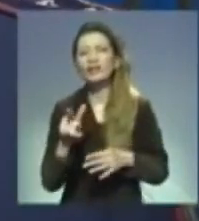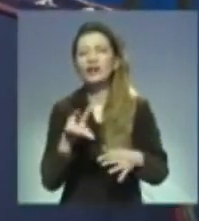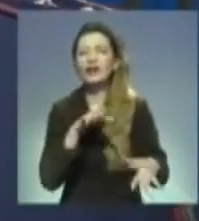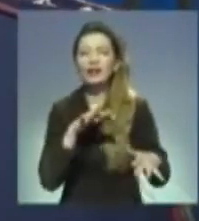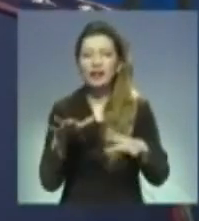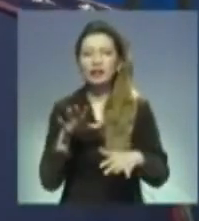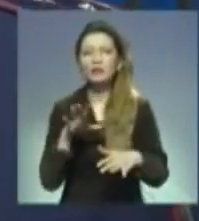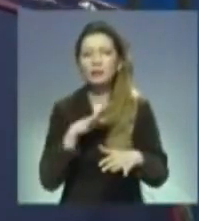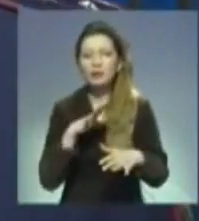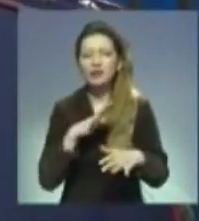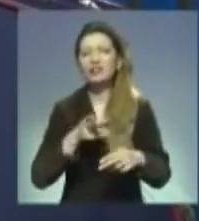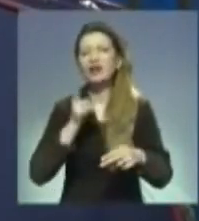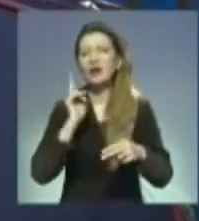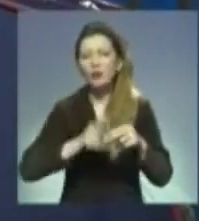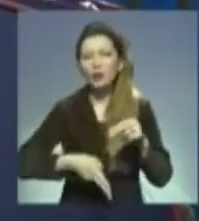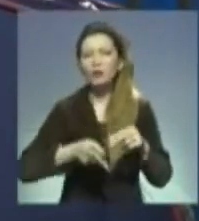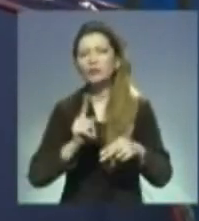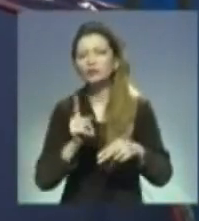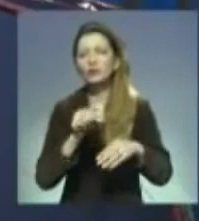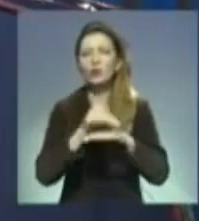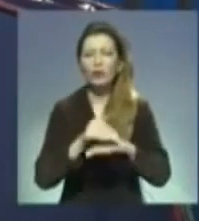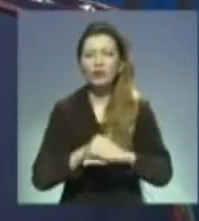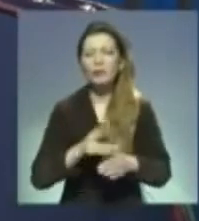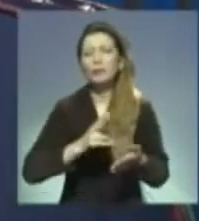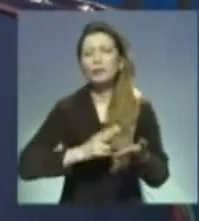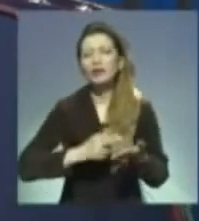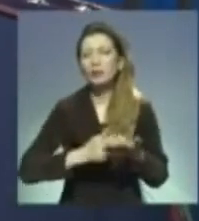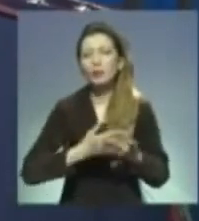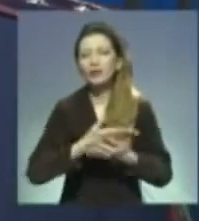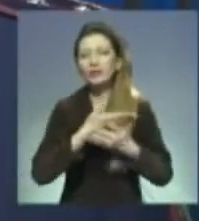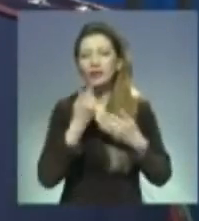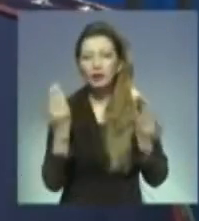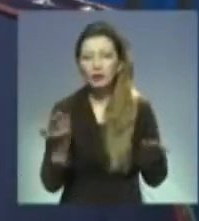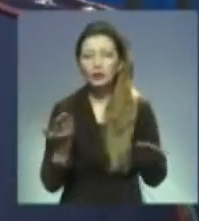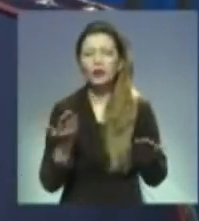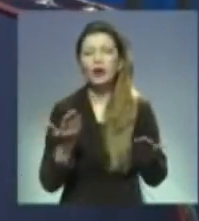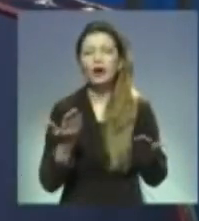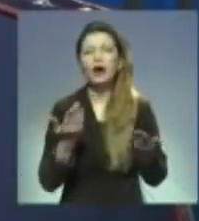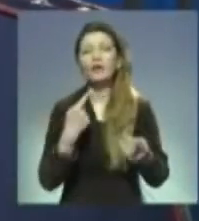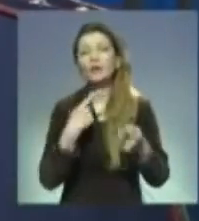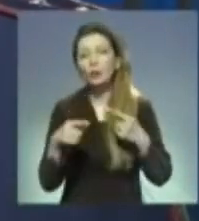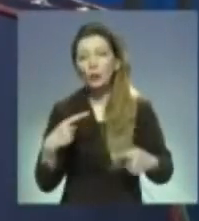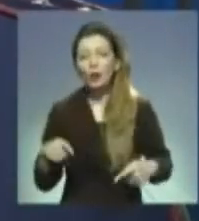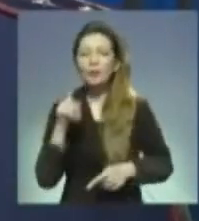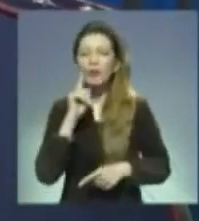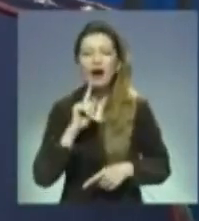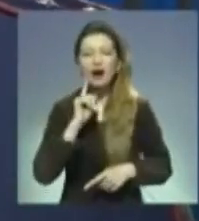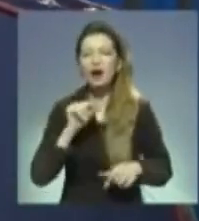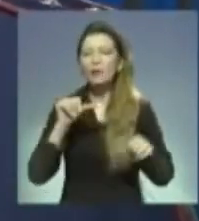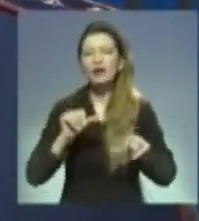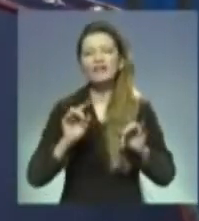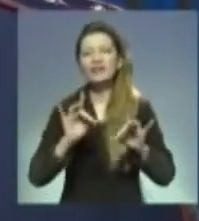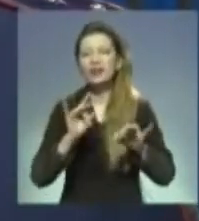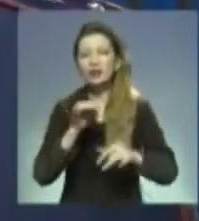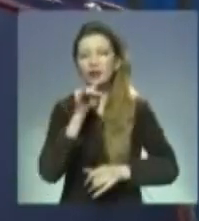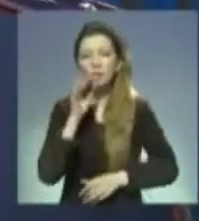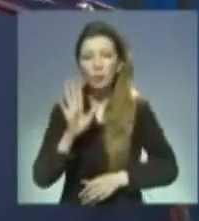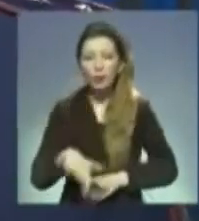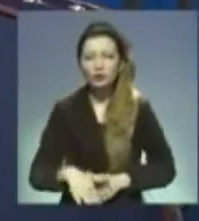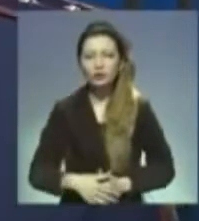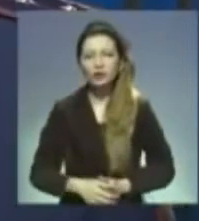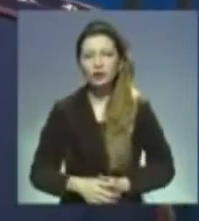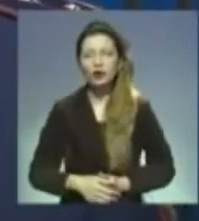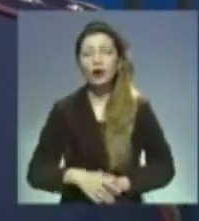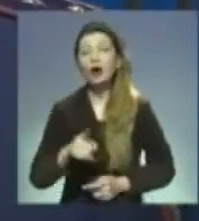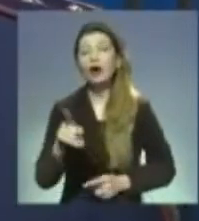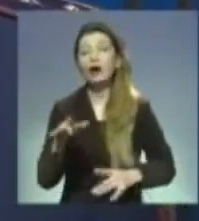было прекращено за отсутствием состава преступления. Остальное в интересах следствия мы не имеем права разоблачать. Следствие не отдела